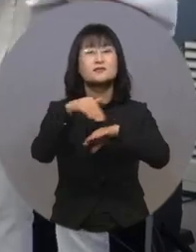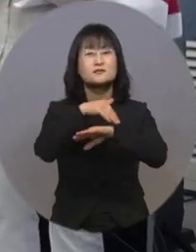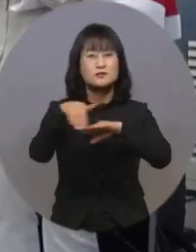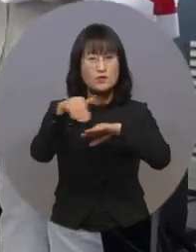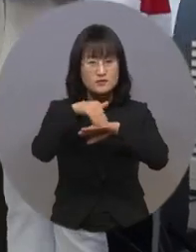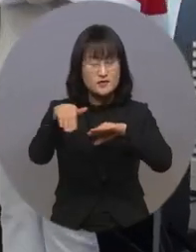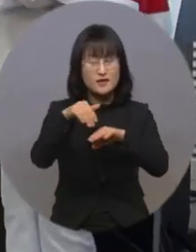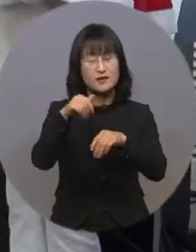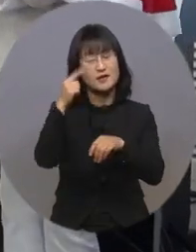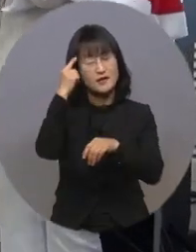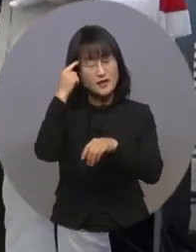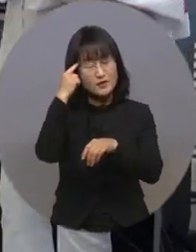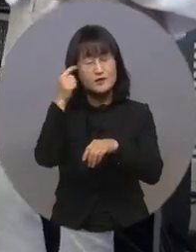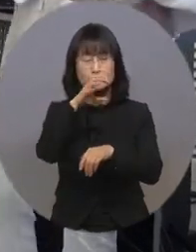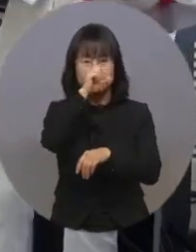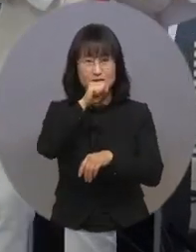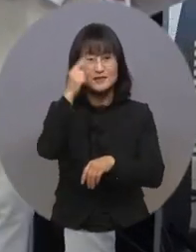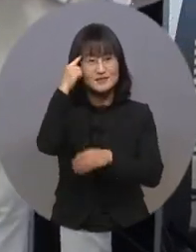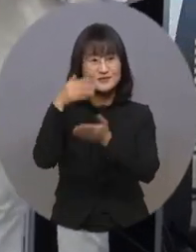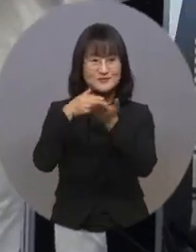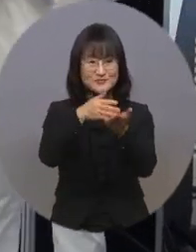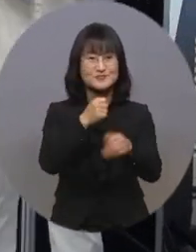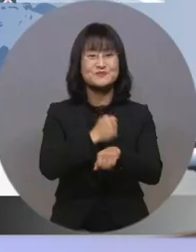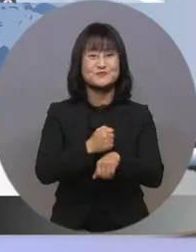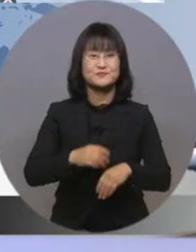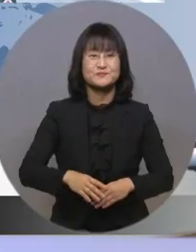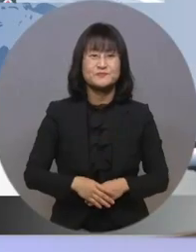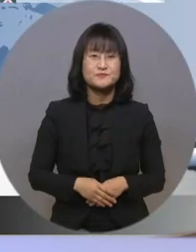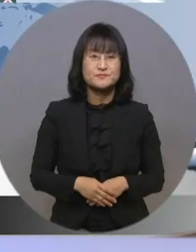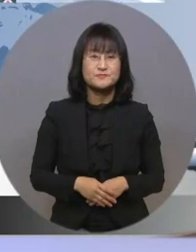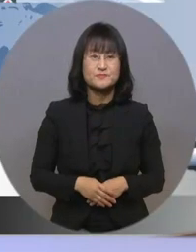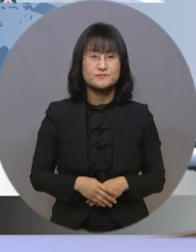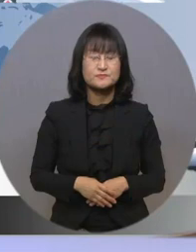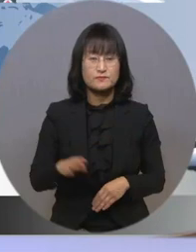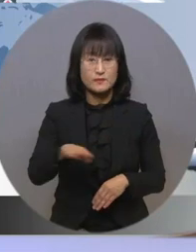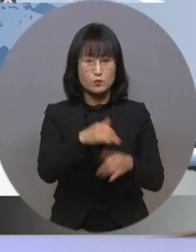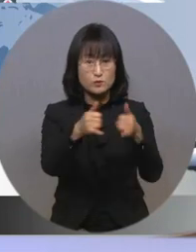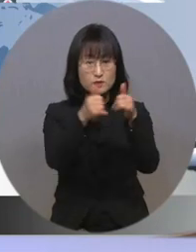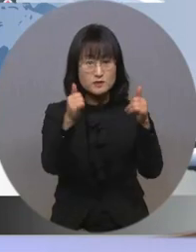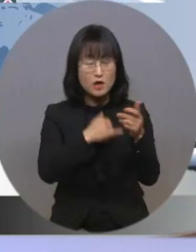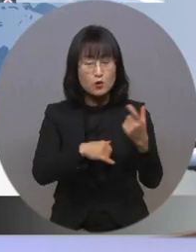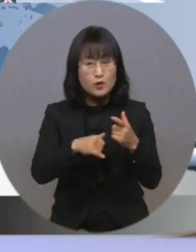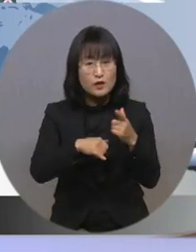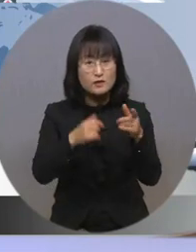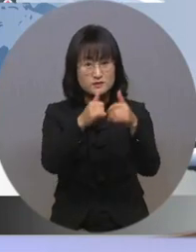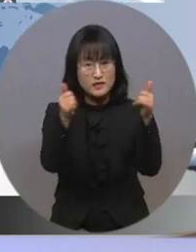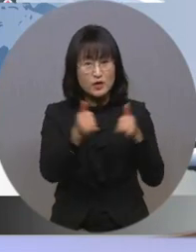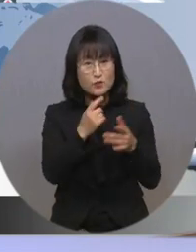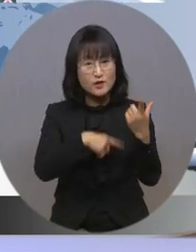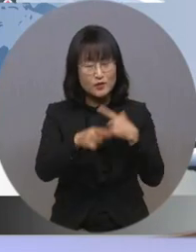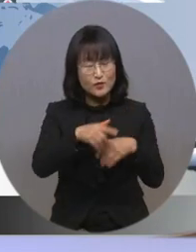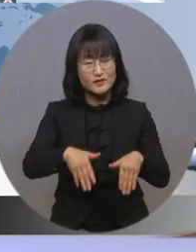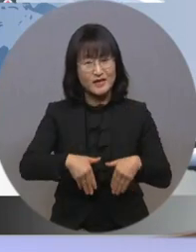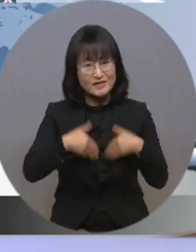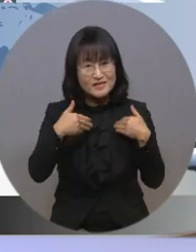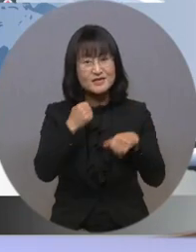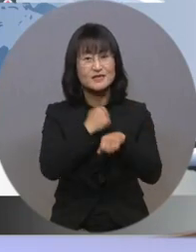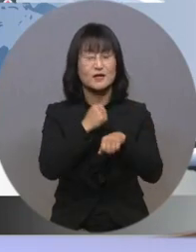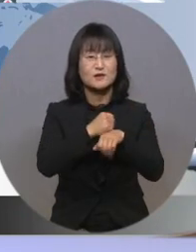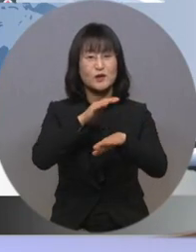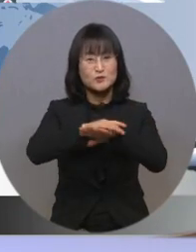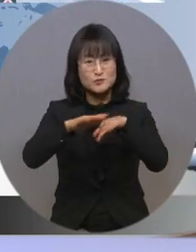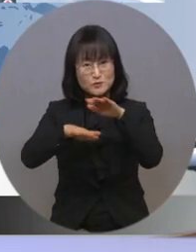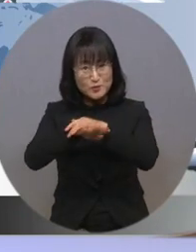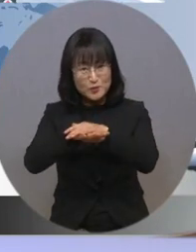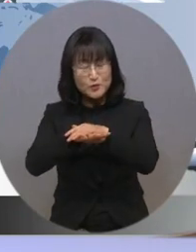하였습니다. 복지TV 뉴스 손수진입니다. 우리 사회를 따뜻하게 하는 손길들이 더해지며 사랑의